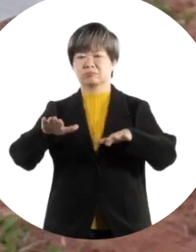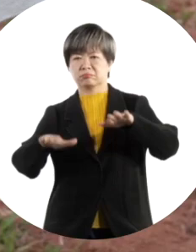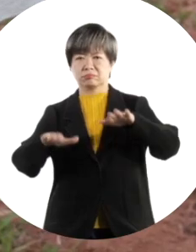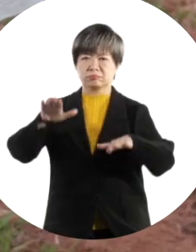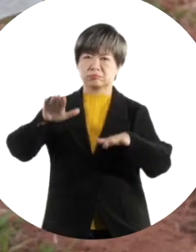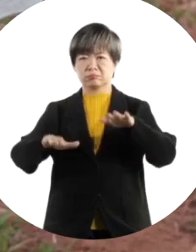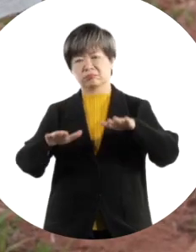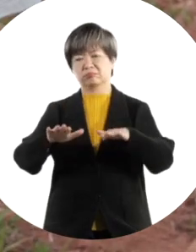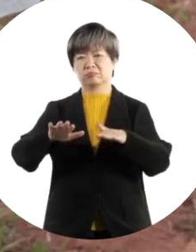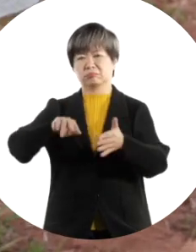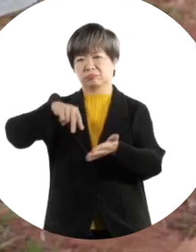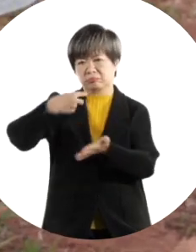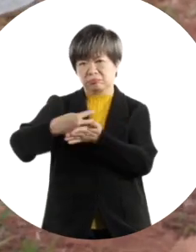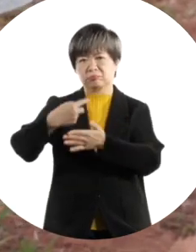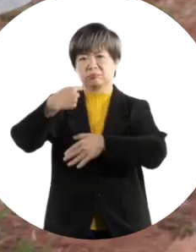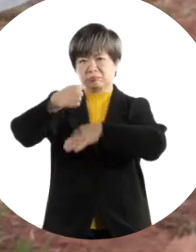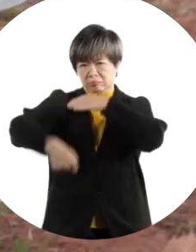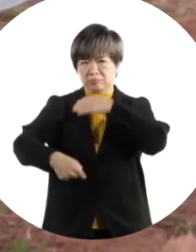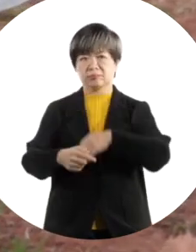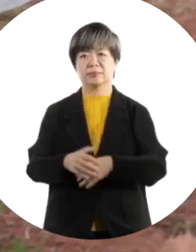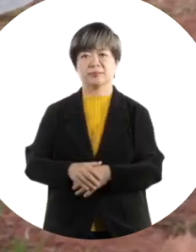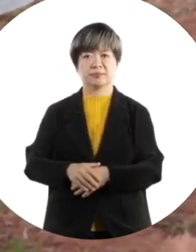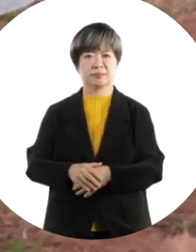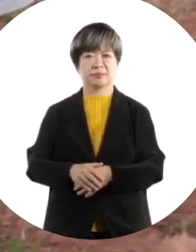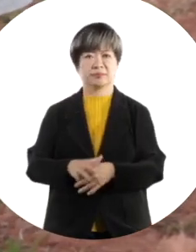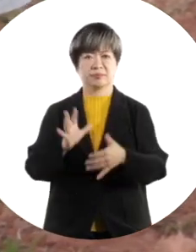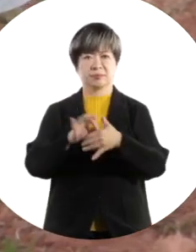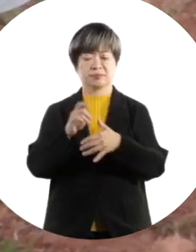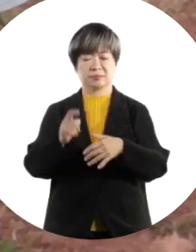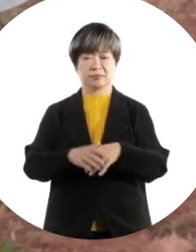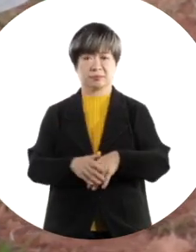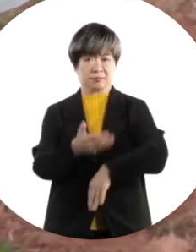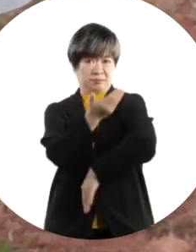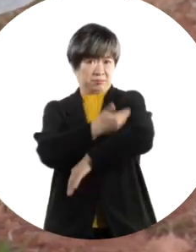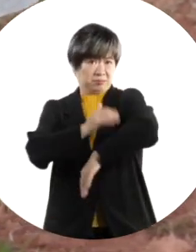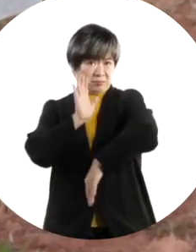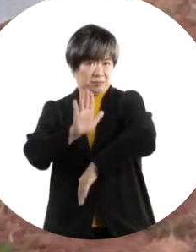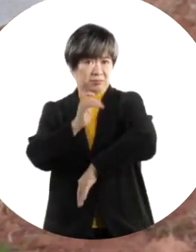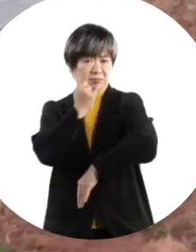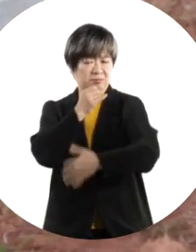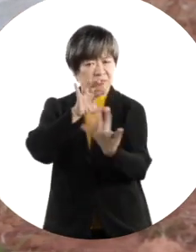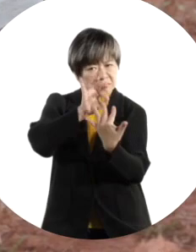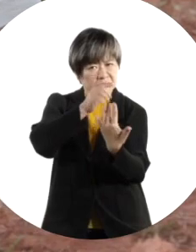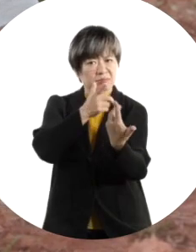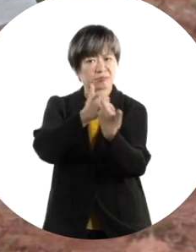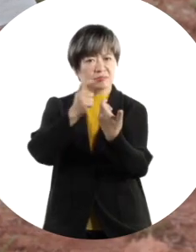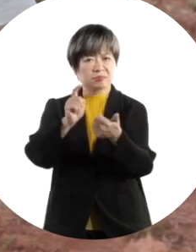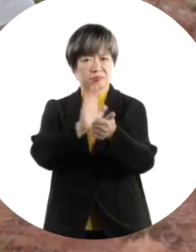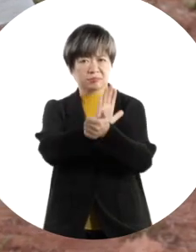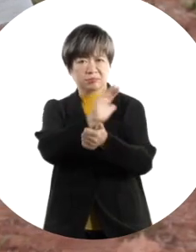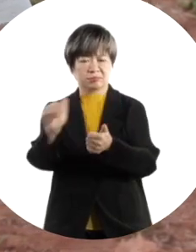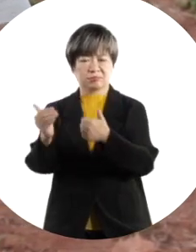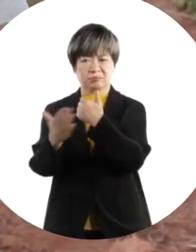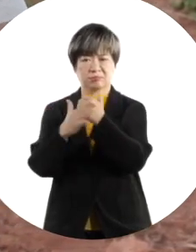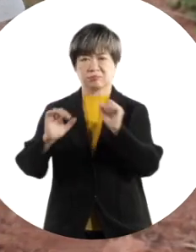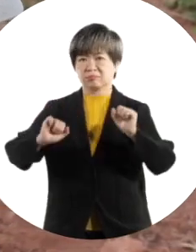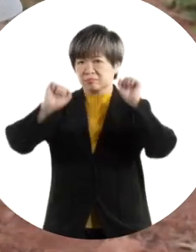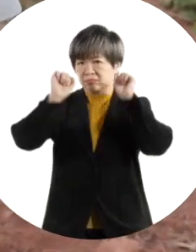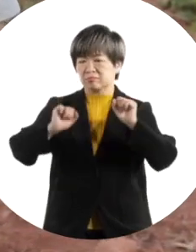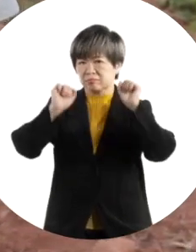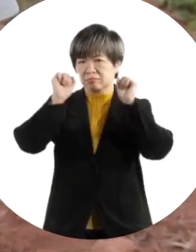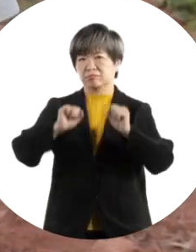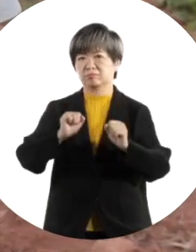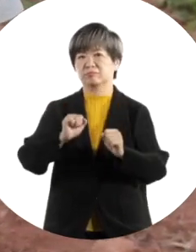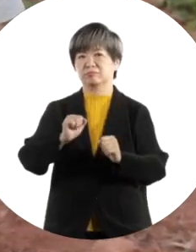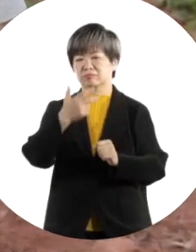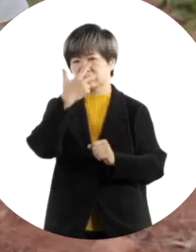致下肢跌倒挫伤，因此上肢截肢者可以选择适合的辅具来提高自己的运